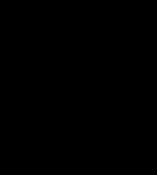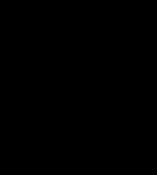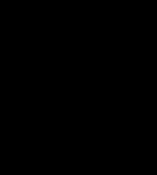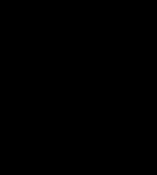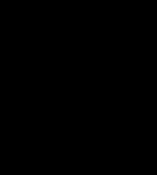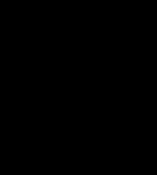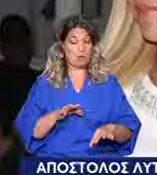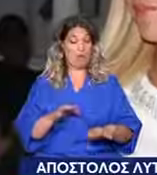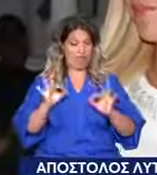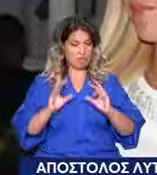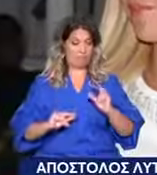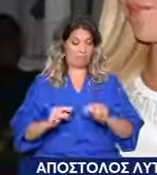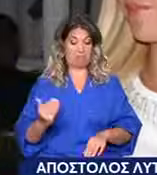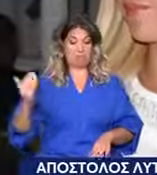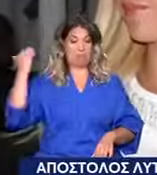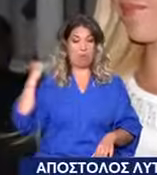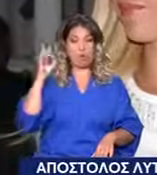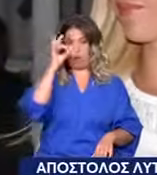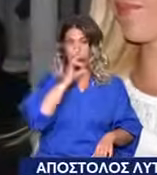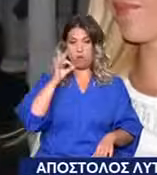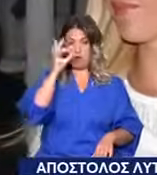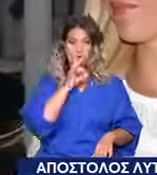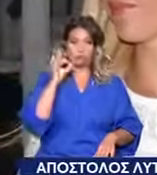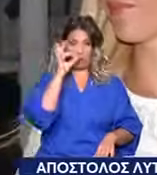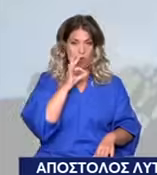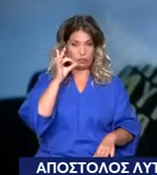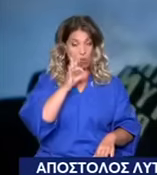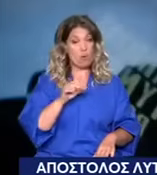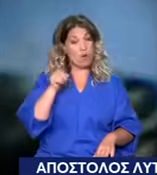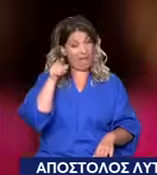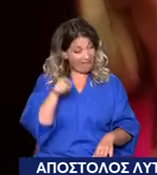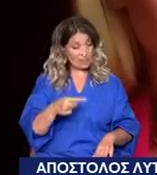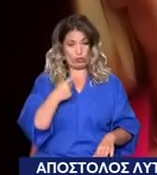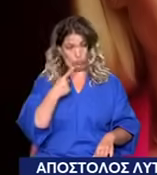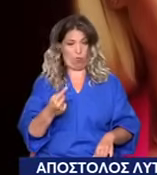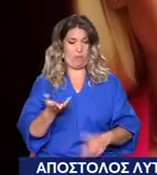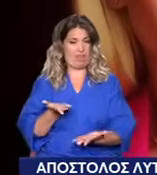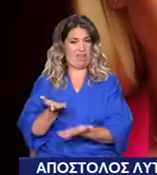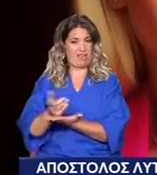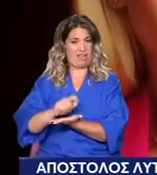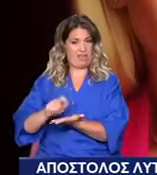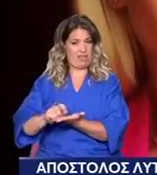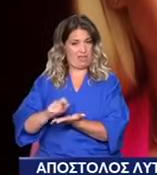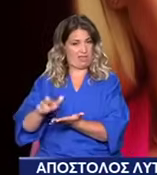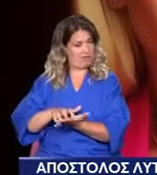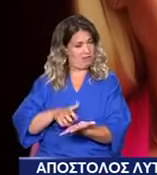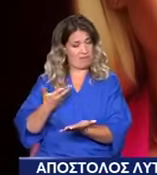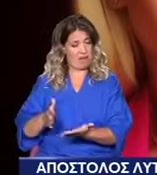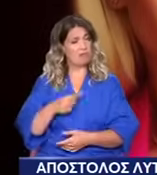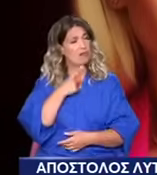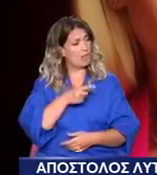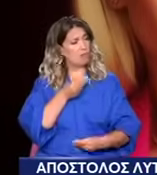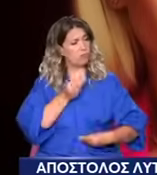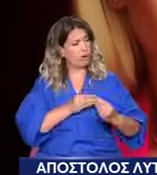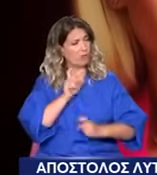Μαρτίου ήταν τον περασμένο Οκτώβριο, όπως η ίδια η 37χρονη είχε αποκαλύψει στην κατάθεσή της. Υπήρξε ένταση μεταξύ μας κατά καιρούς.